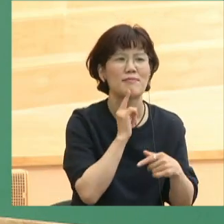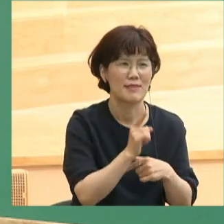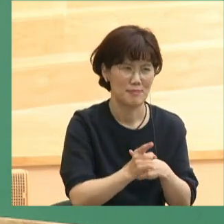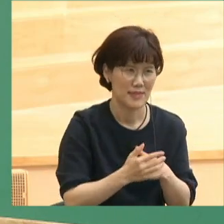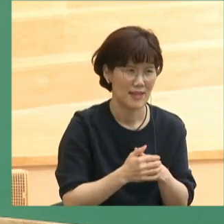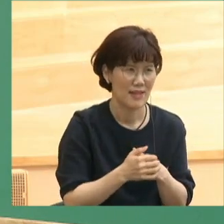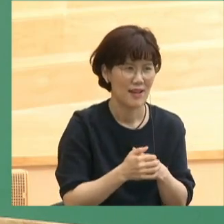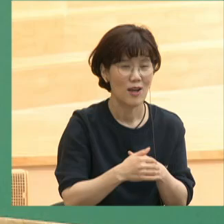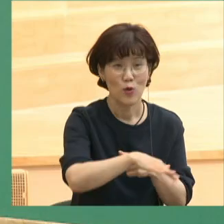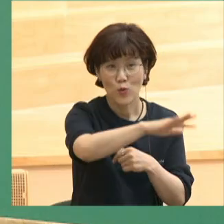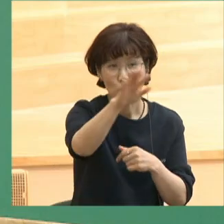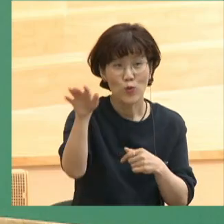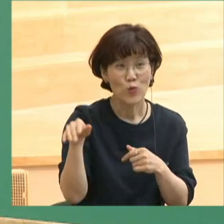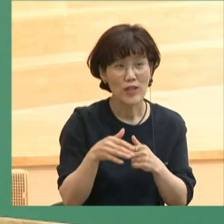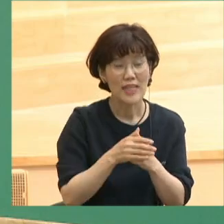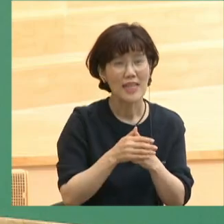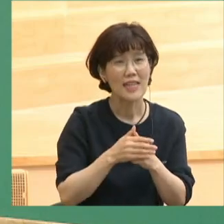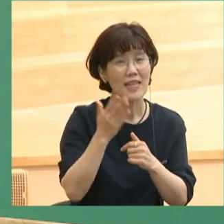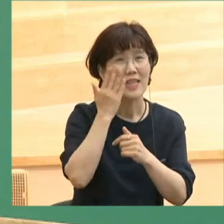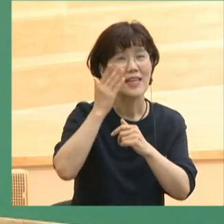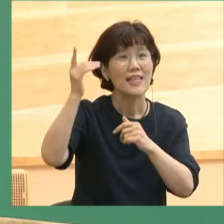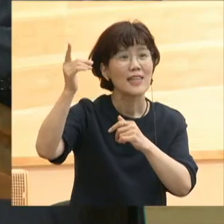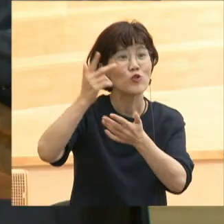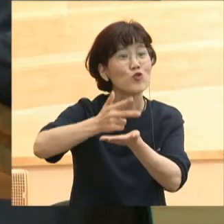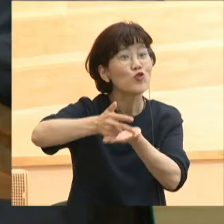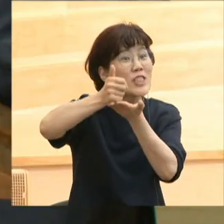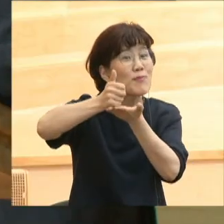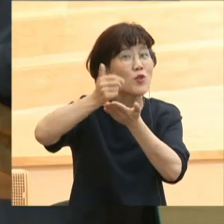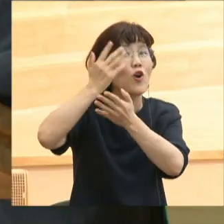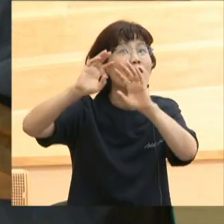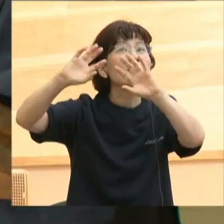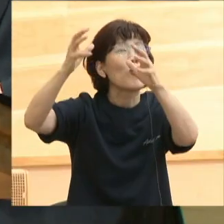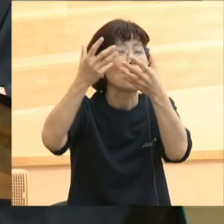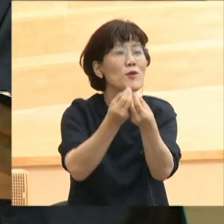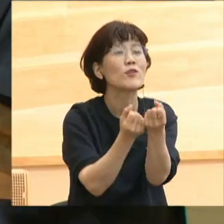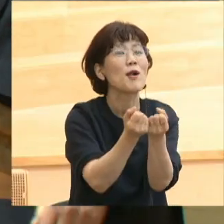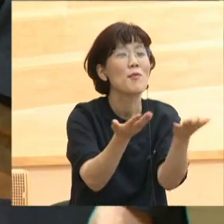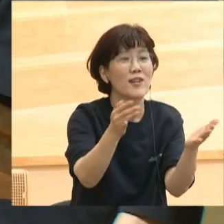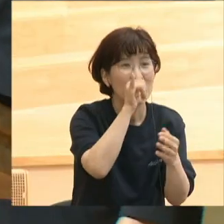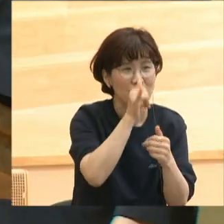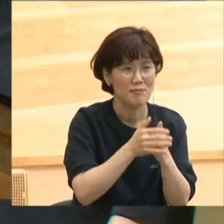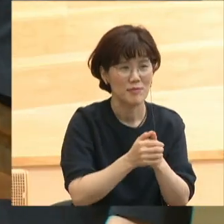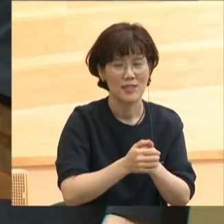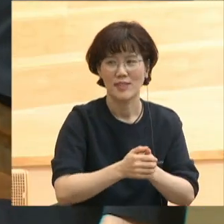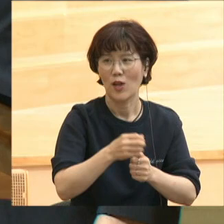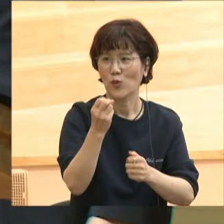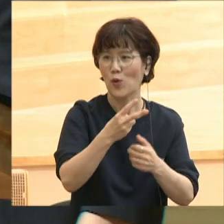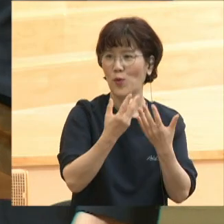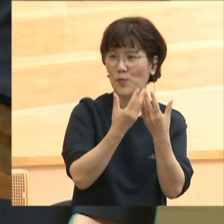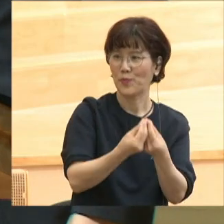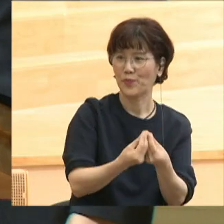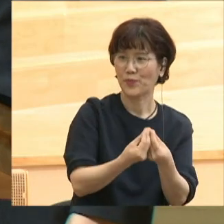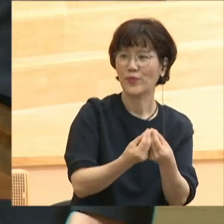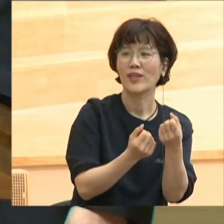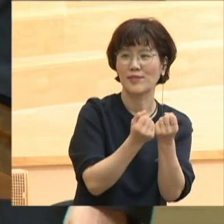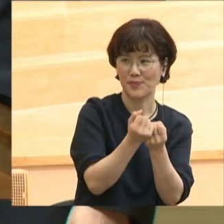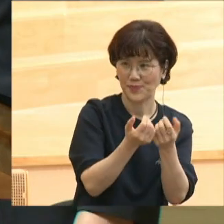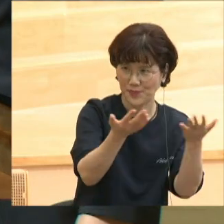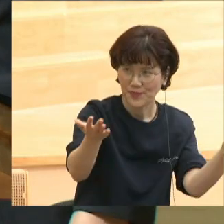거예요. 우리 주님도 천국을 비유하며 설명할 때 뭐라고 설명했냐면 한번 읽어볼게요. 또 비유를 들어